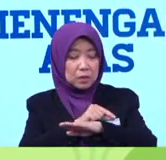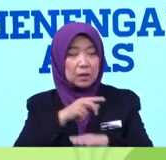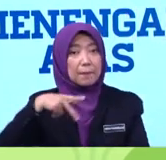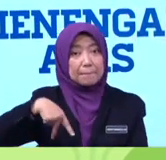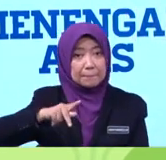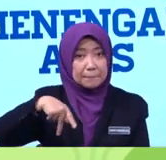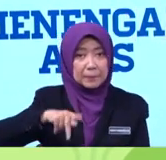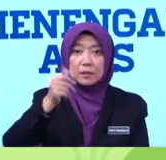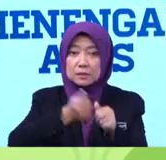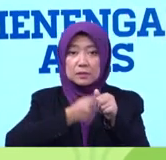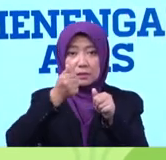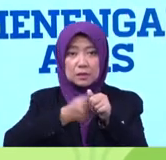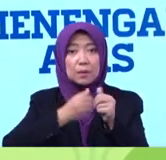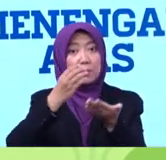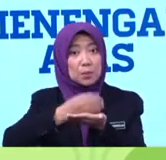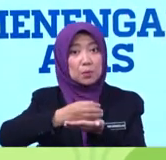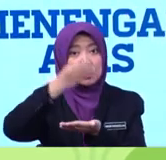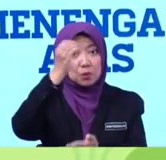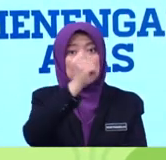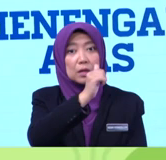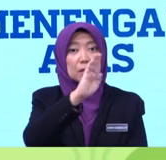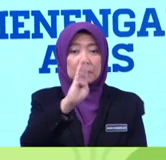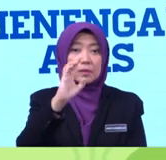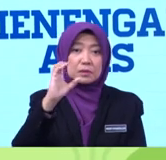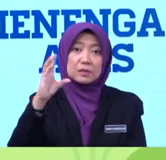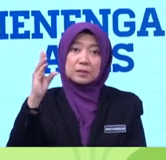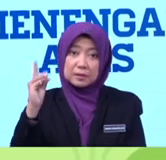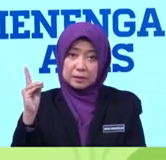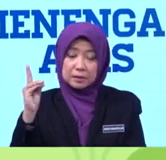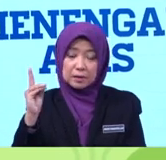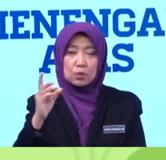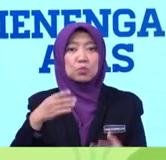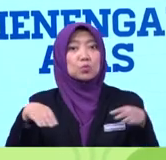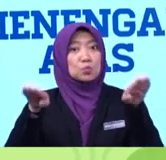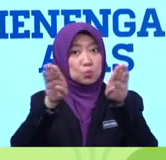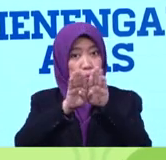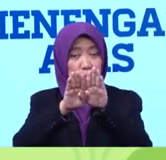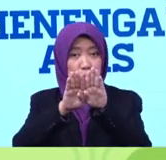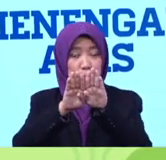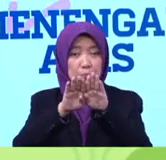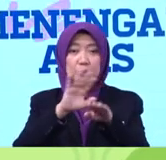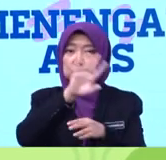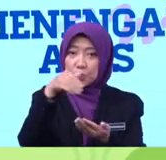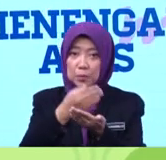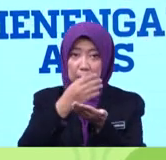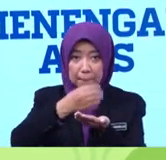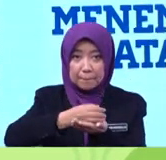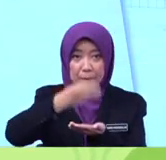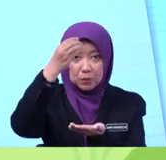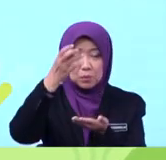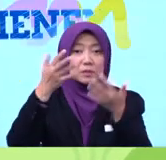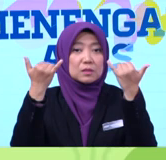ke dalam setiap ABC dan ditutup semua botol yajan tersebut Jadi sekarang